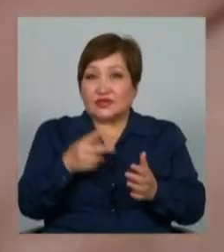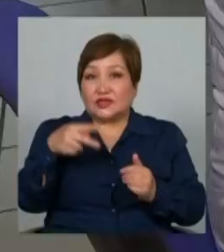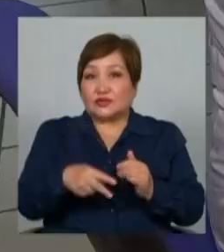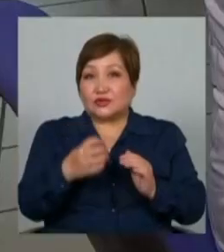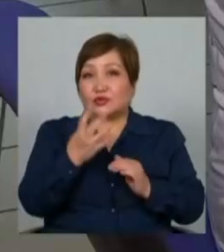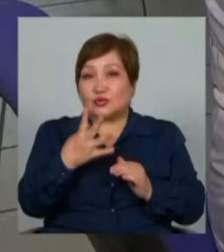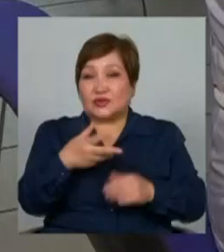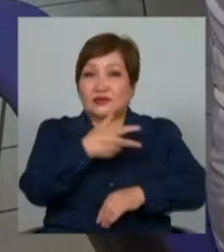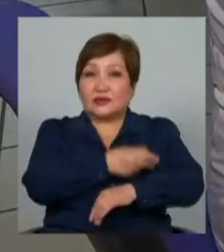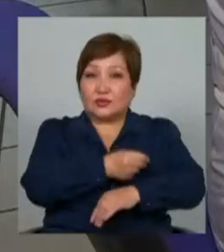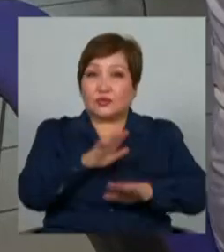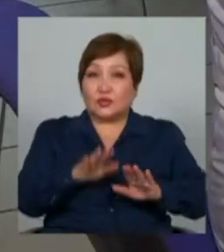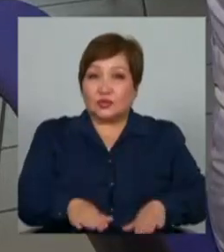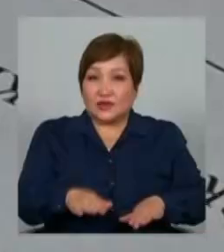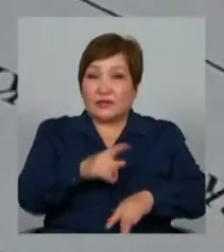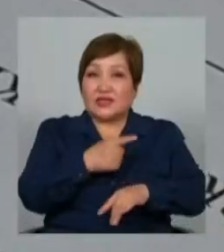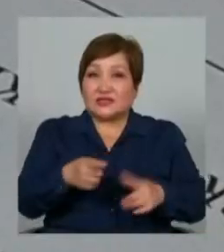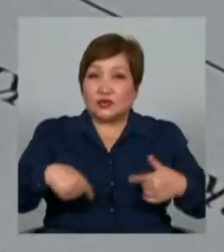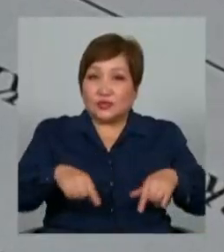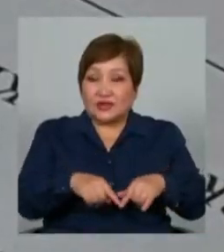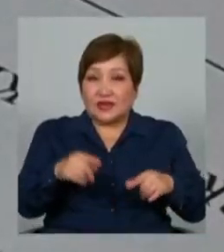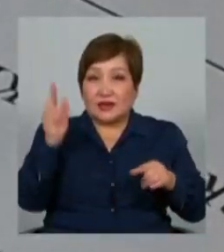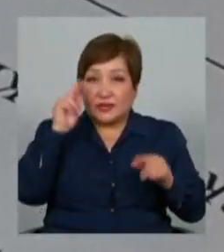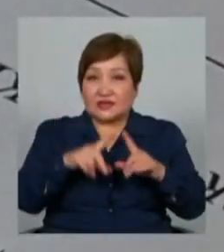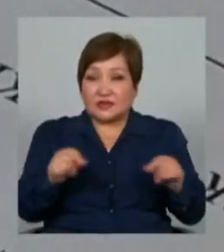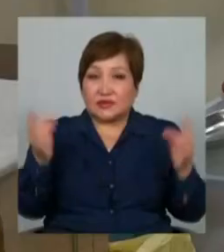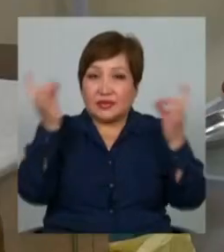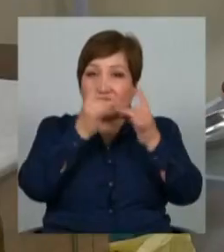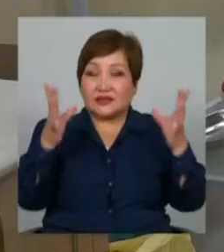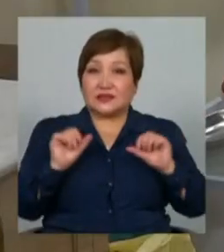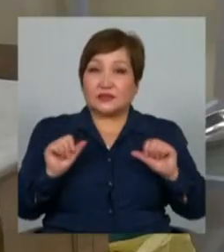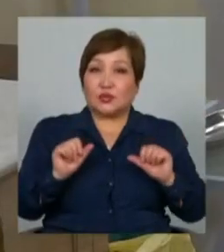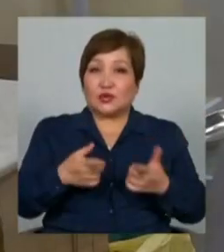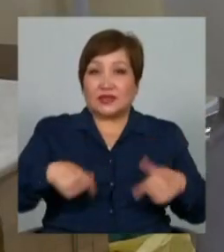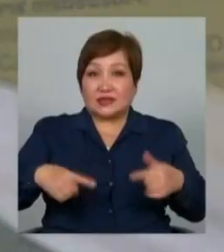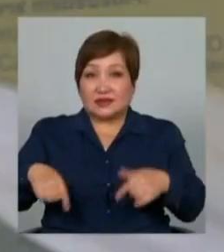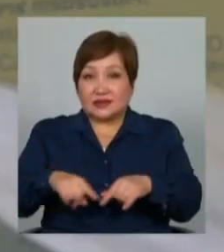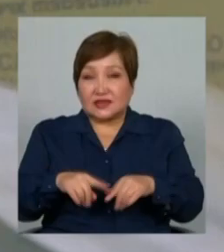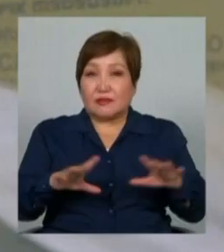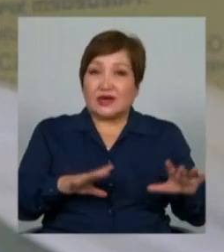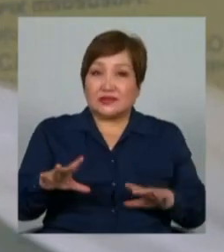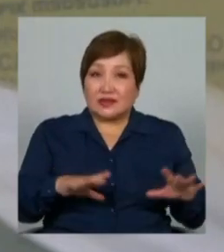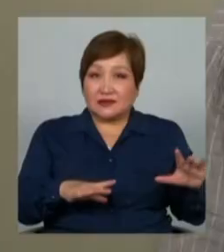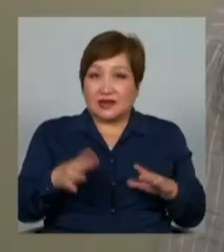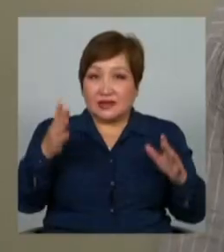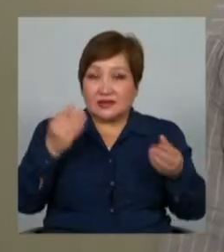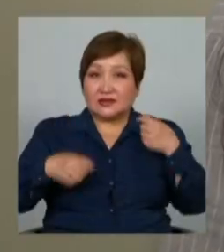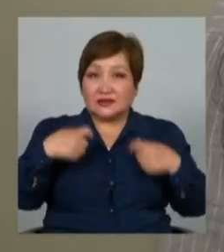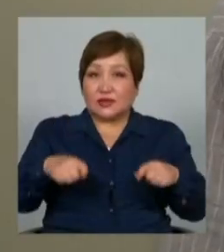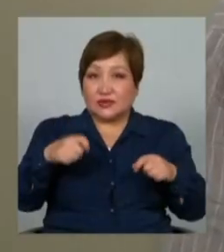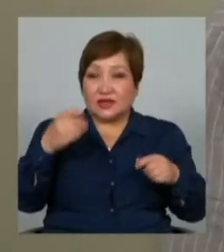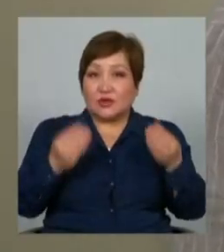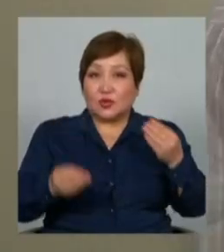пункты. Медициналық ұйымдарда, мектептерде, мәдениет және спорт мекемелерінде, базарлар мен сауда ойын сауық орталықтарында жұмыс істеп